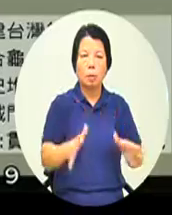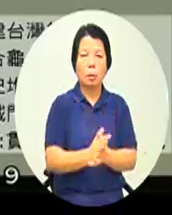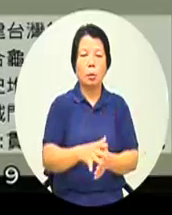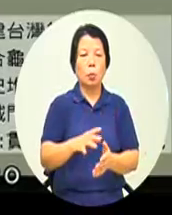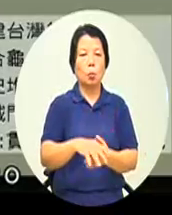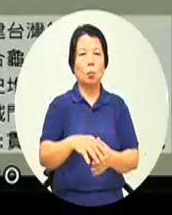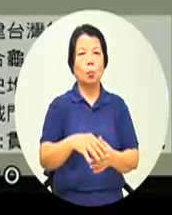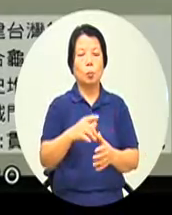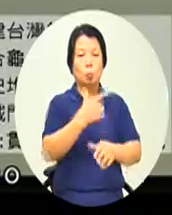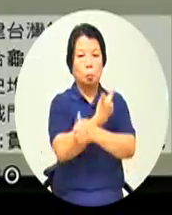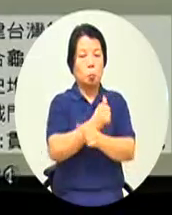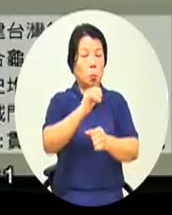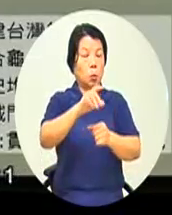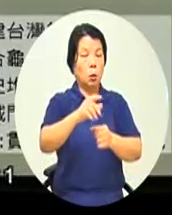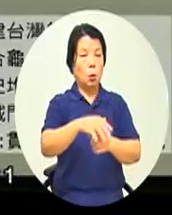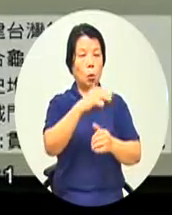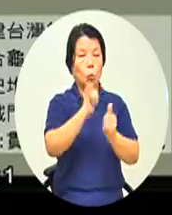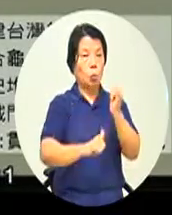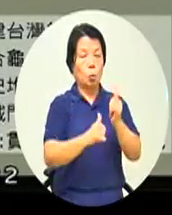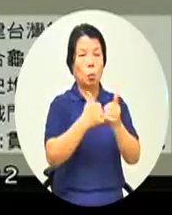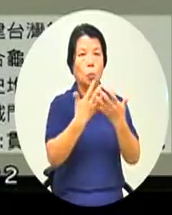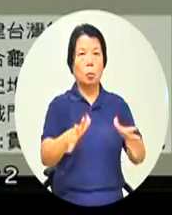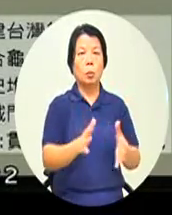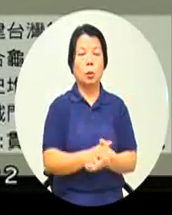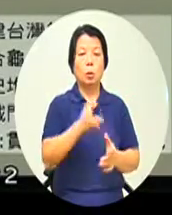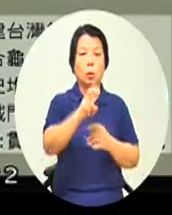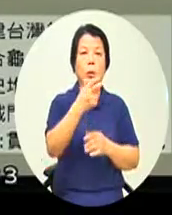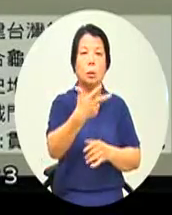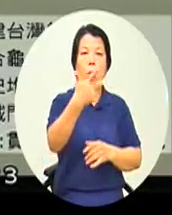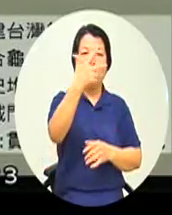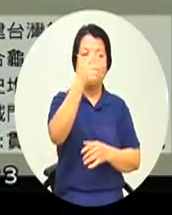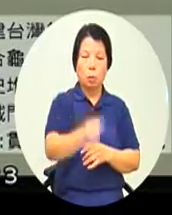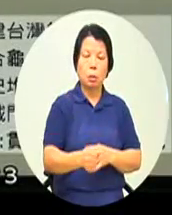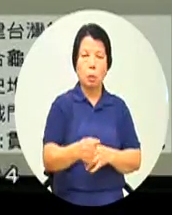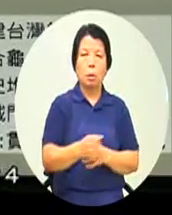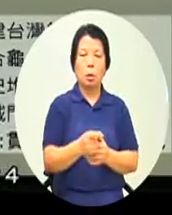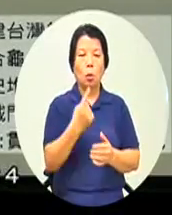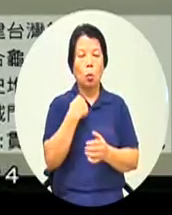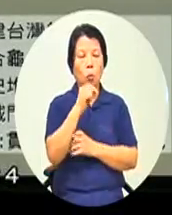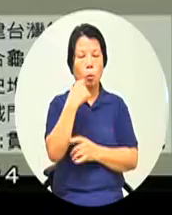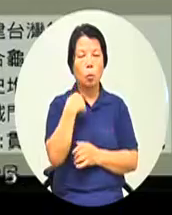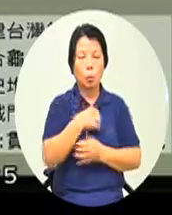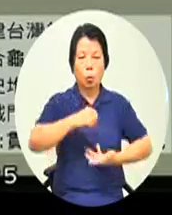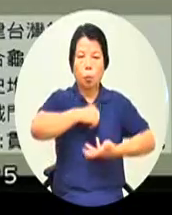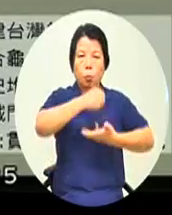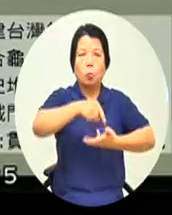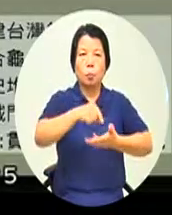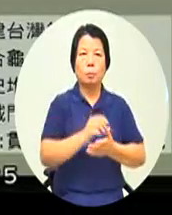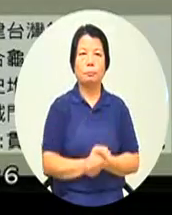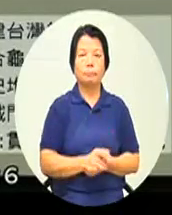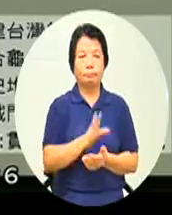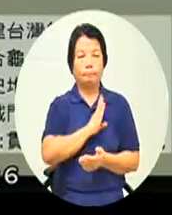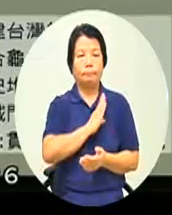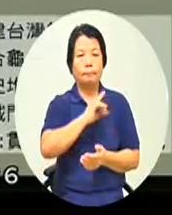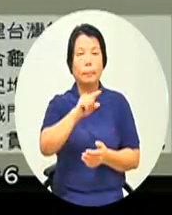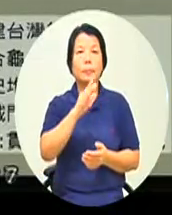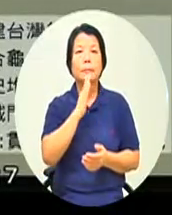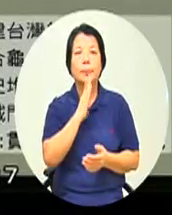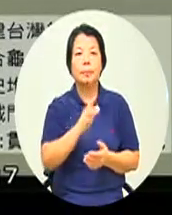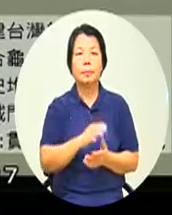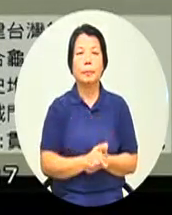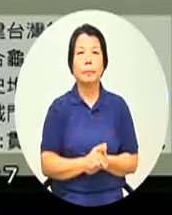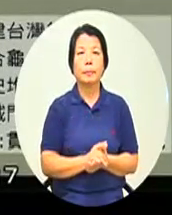的。那但是27亿下去之后哈，我比较担心的，其实当然如果说因为